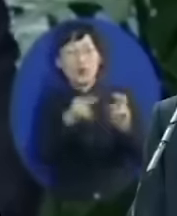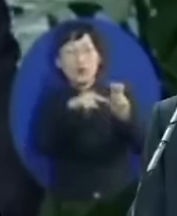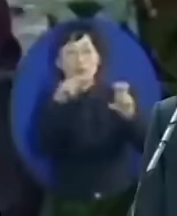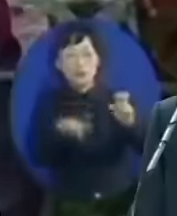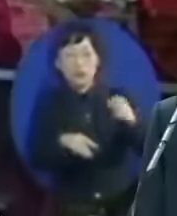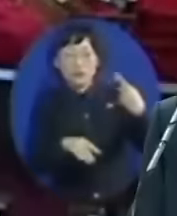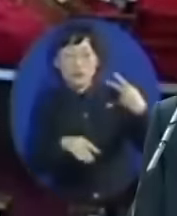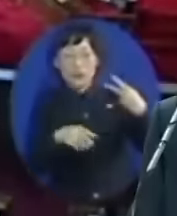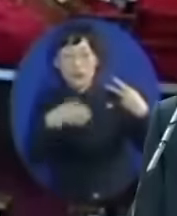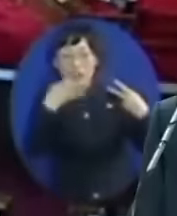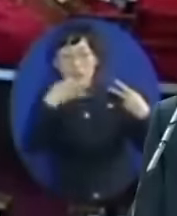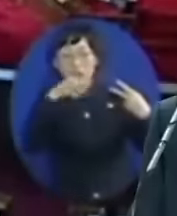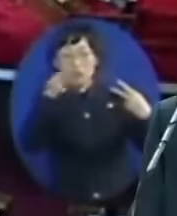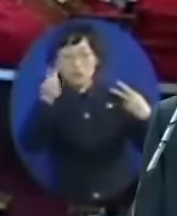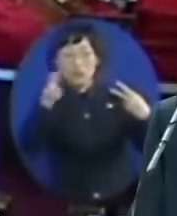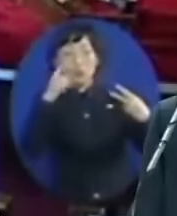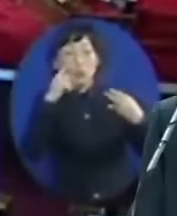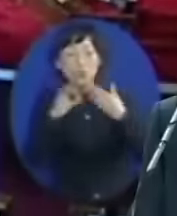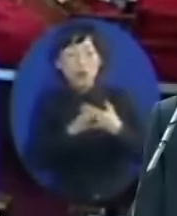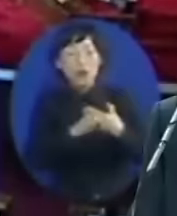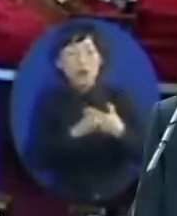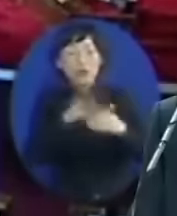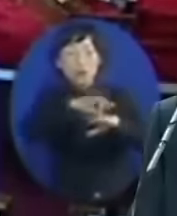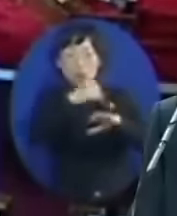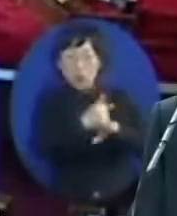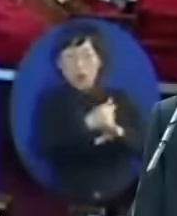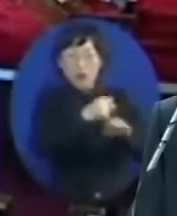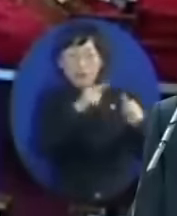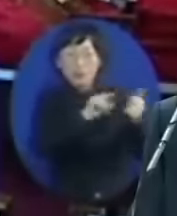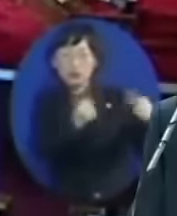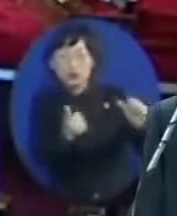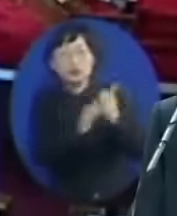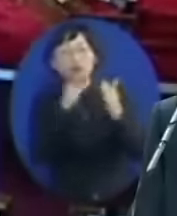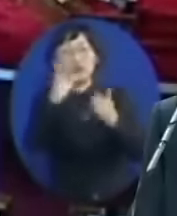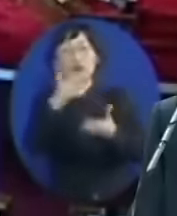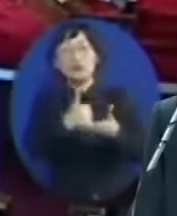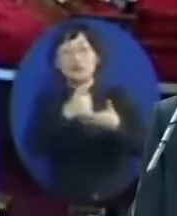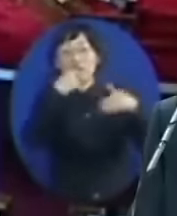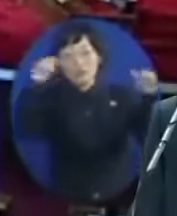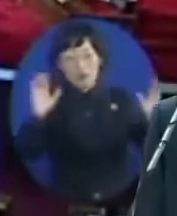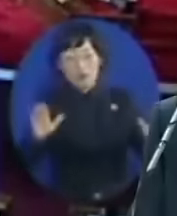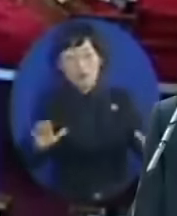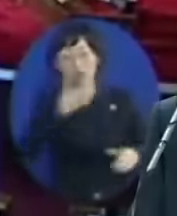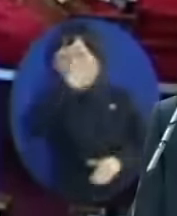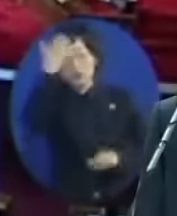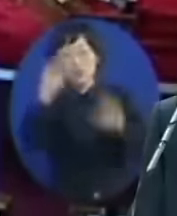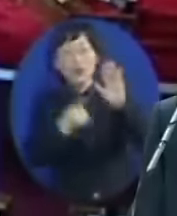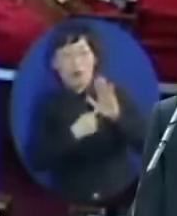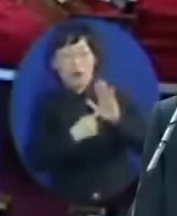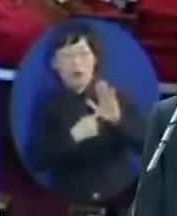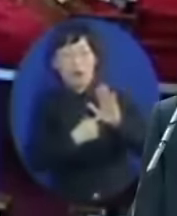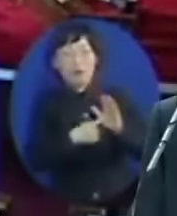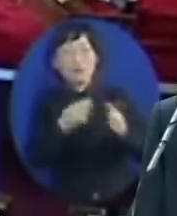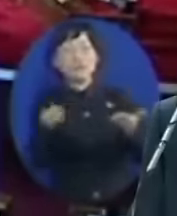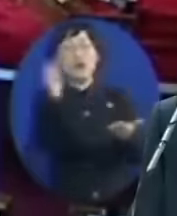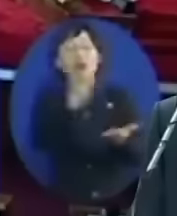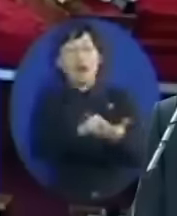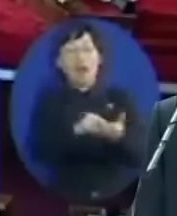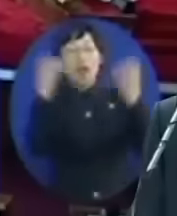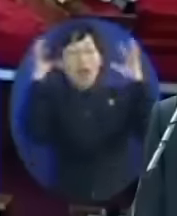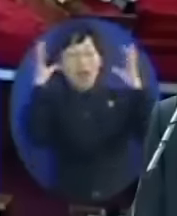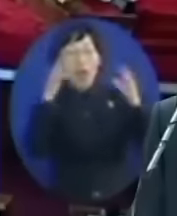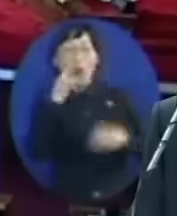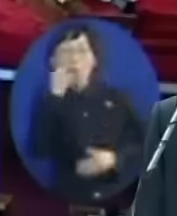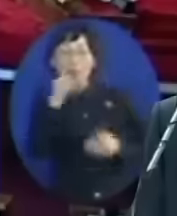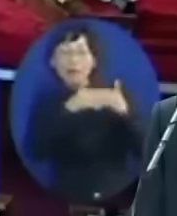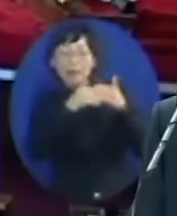2장 19절로 20절에 헤롯이 죽은 후에 주의 사자가 애굽에서 요셉에게 현몽하여 이르되 일어나 아기와 그의